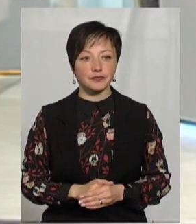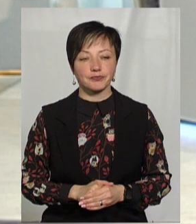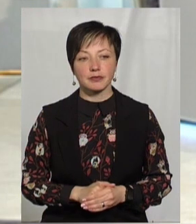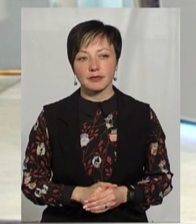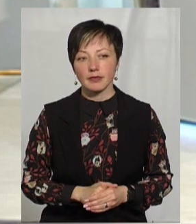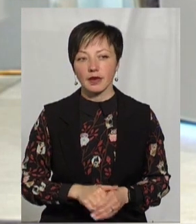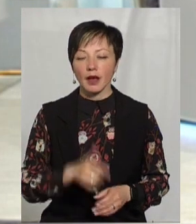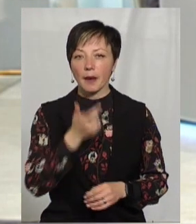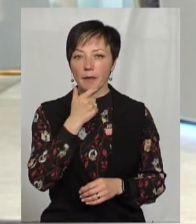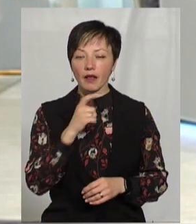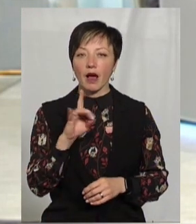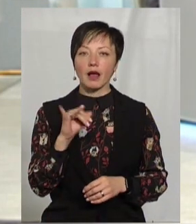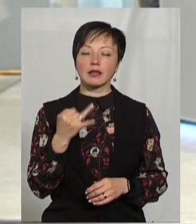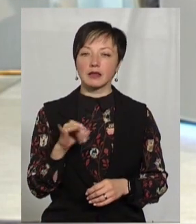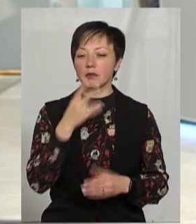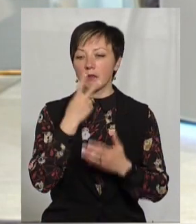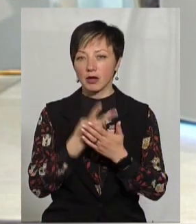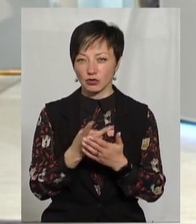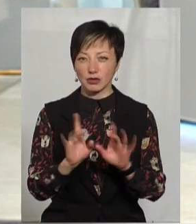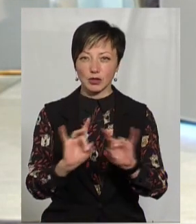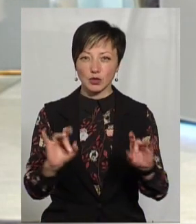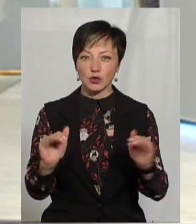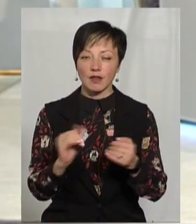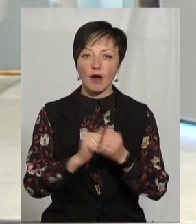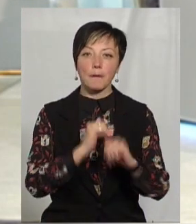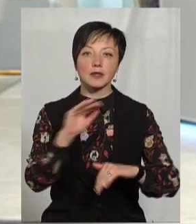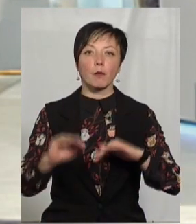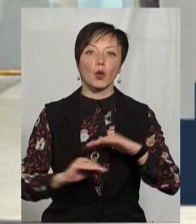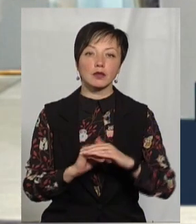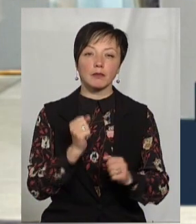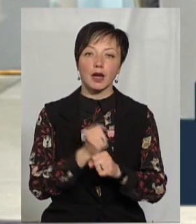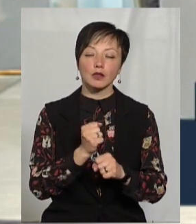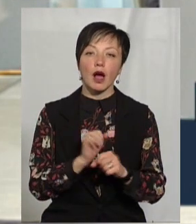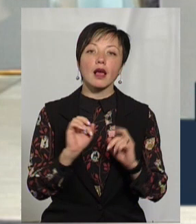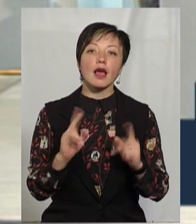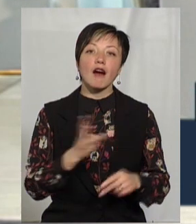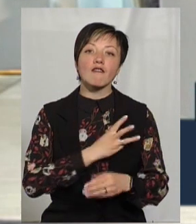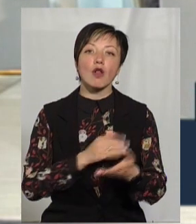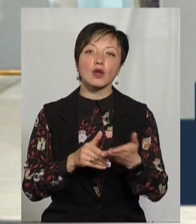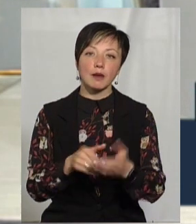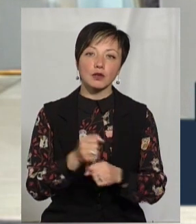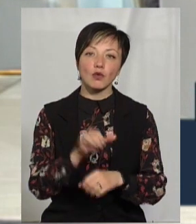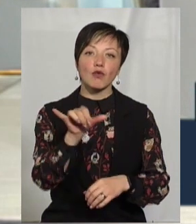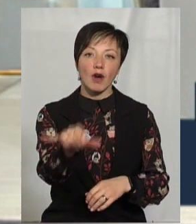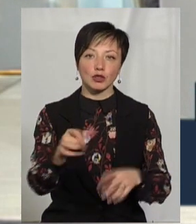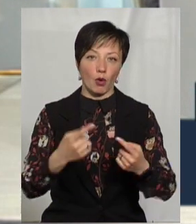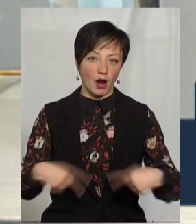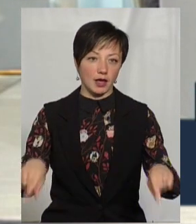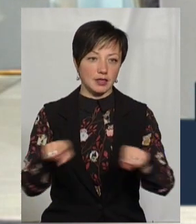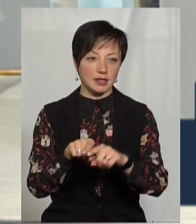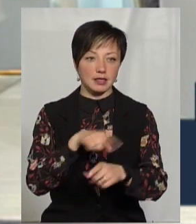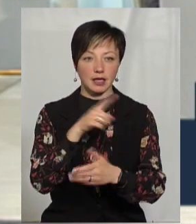Пане Андрію, у сюжеті ми бачили, як працюють волонтери у Кам'янці-Подільському, а як працюють волонтери в вашої